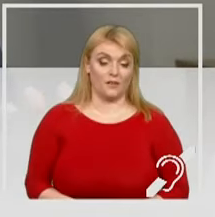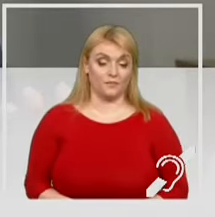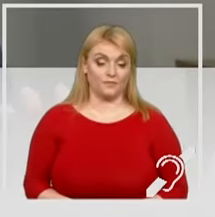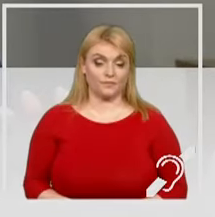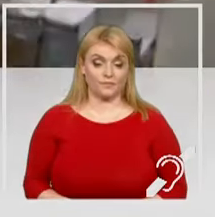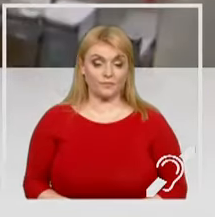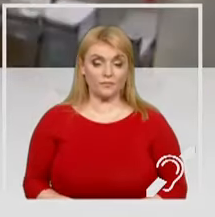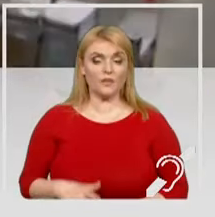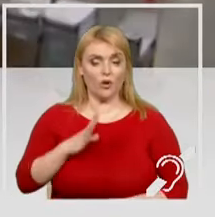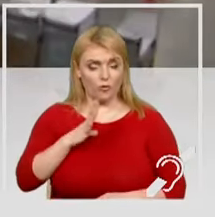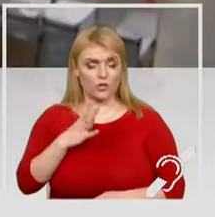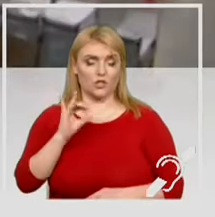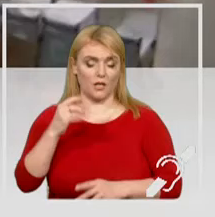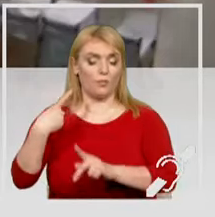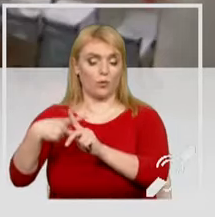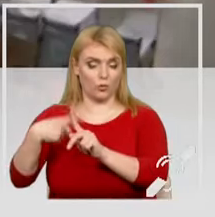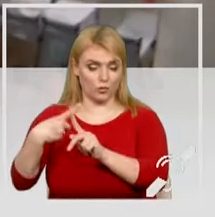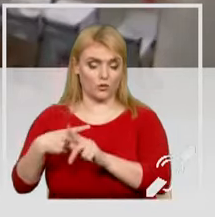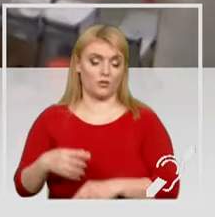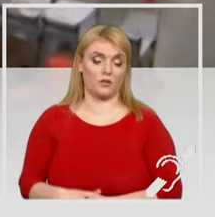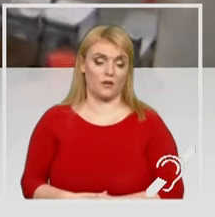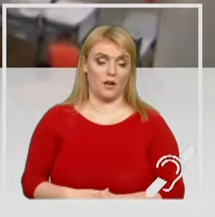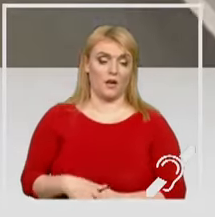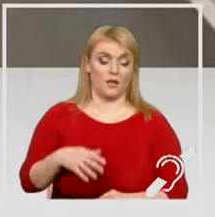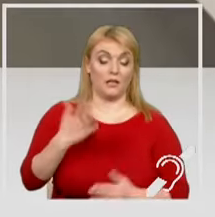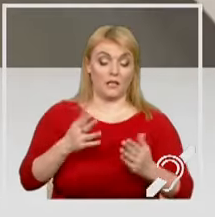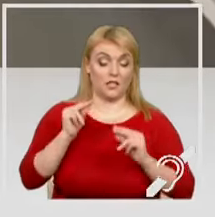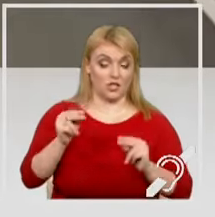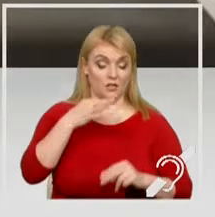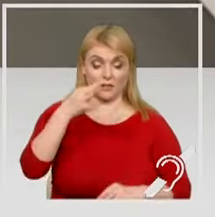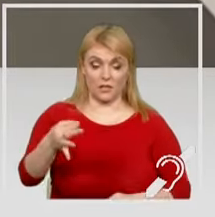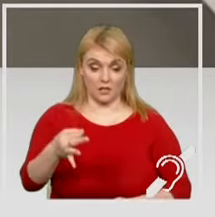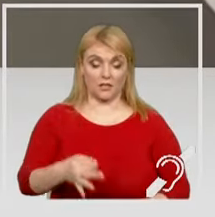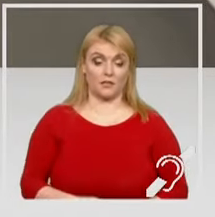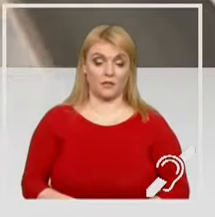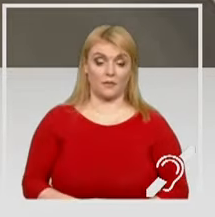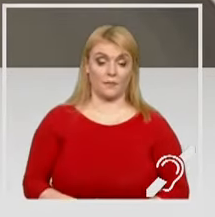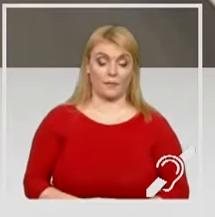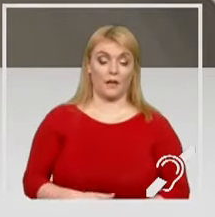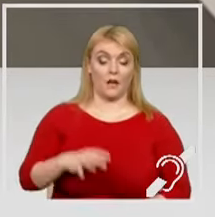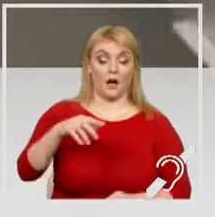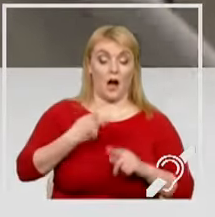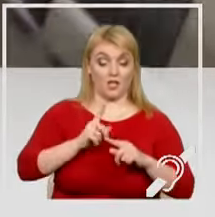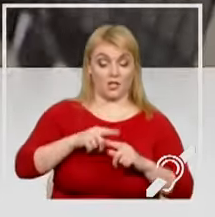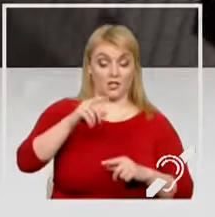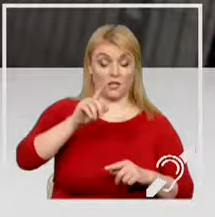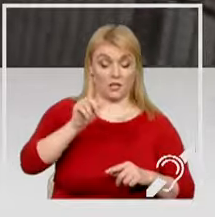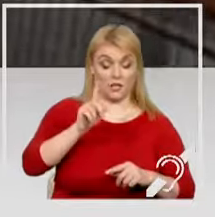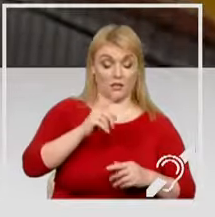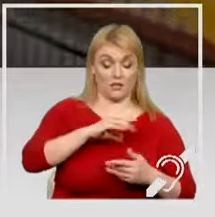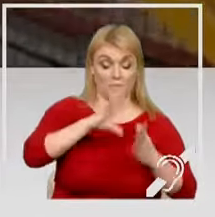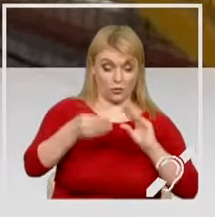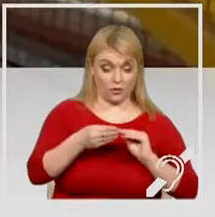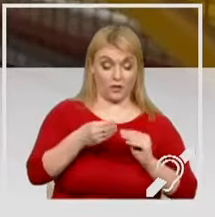am fost pe plus. Dacă este să spun direct și sincer, fie asta 0,7, fie asta